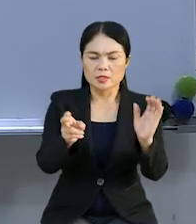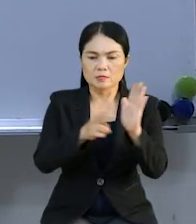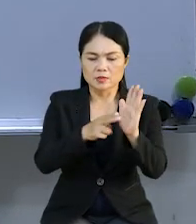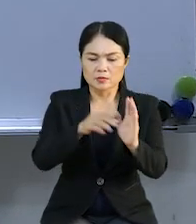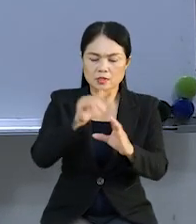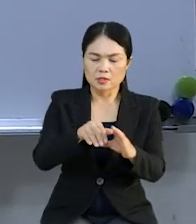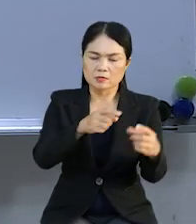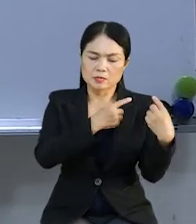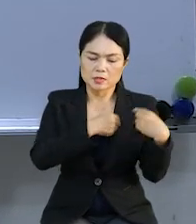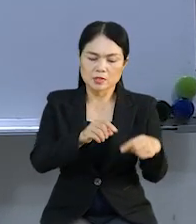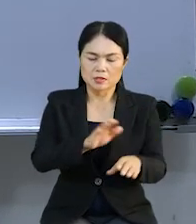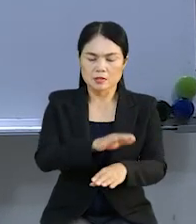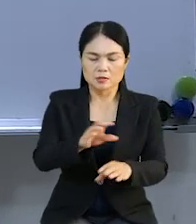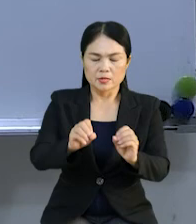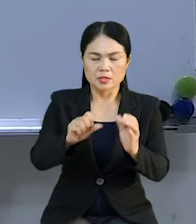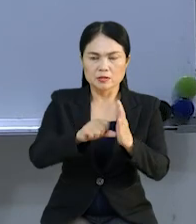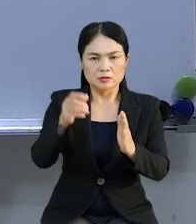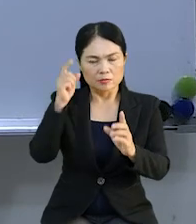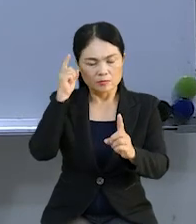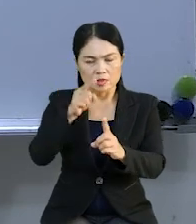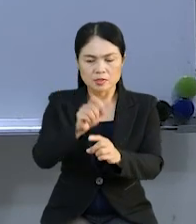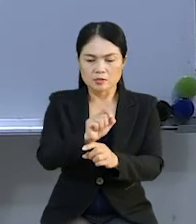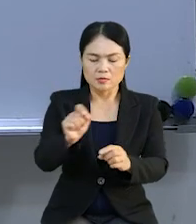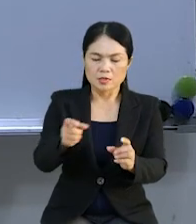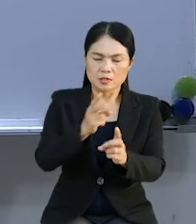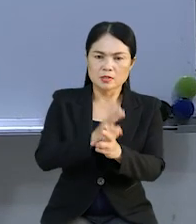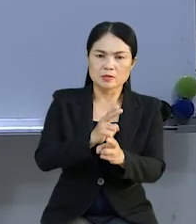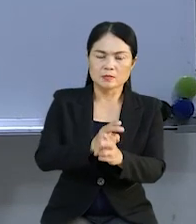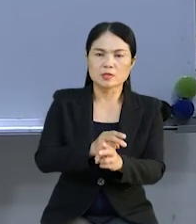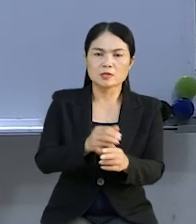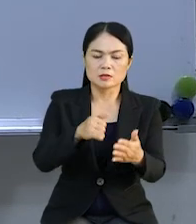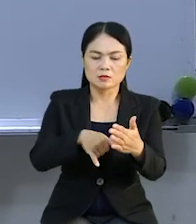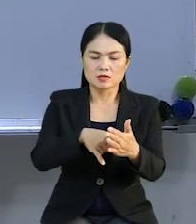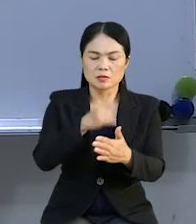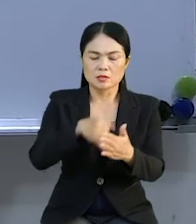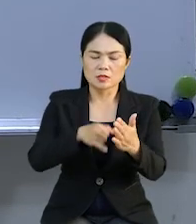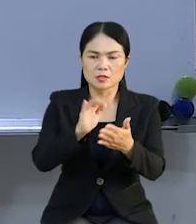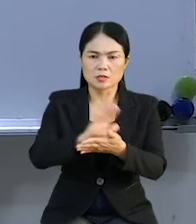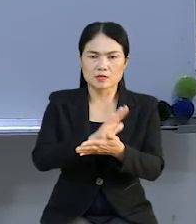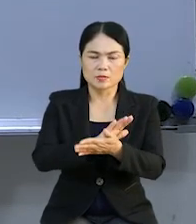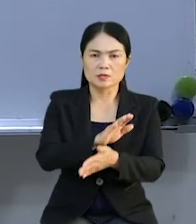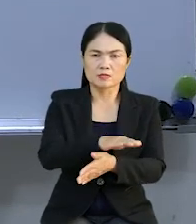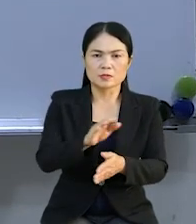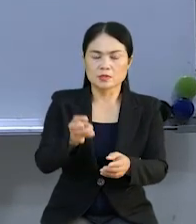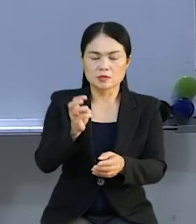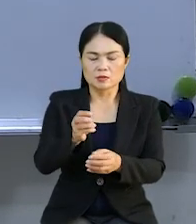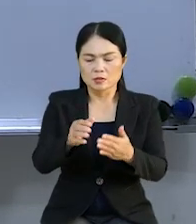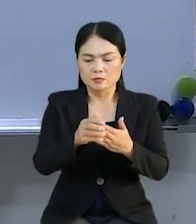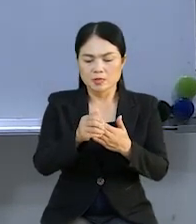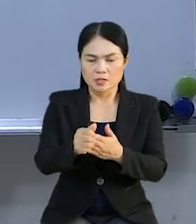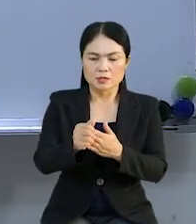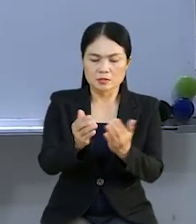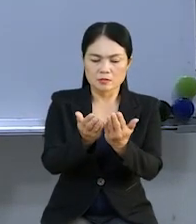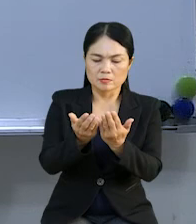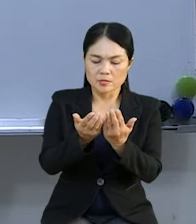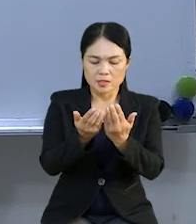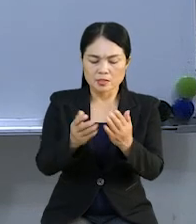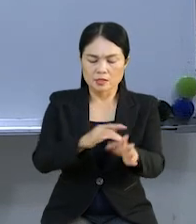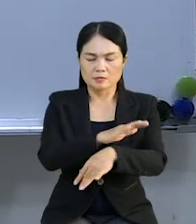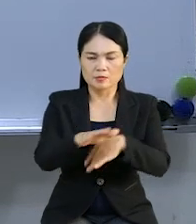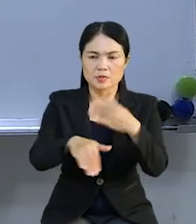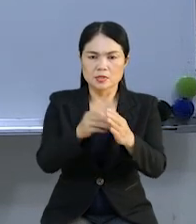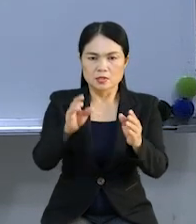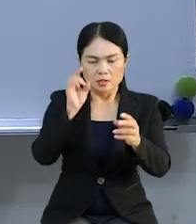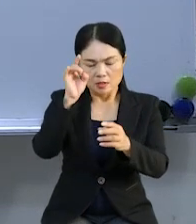องเจ็ดหรือโกนโยนในมันดอลสมโกนกัดจำนำตกในเลือกระดาษเปลี่ยนระบบโกนบันเตยเตี้ยลูกรุ่นน้องโกนอ่านเตียงออกเหนีย